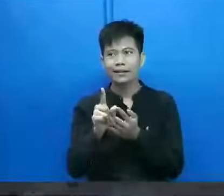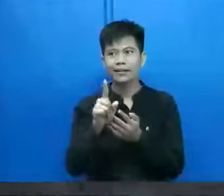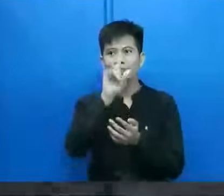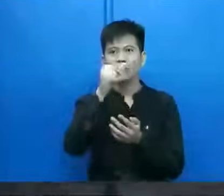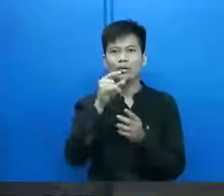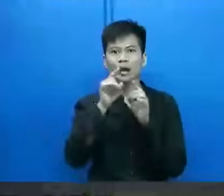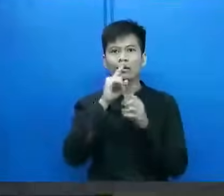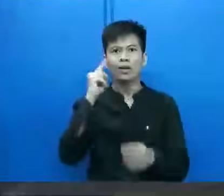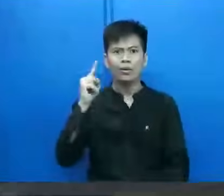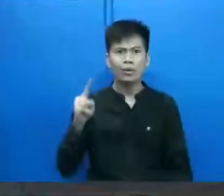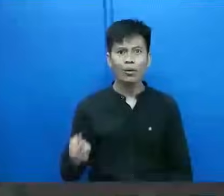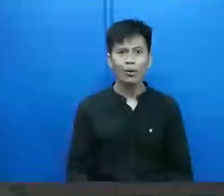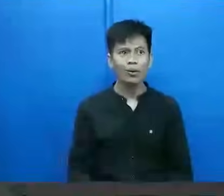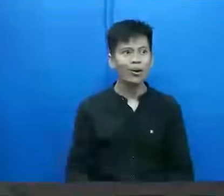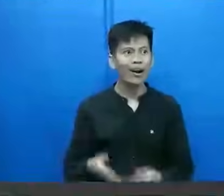insyaallah.